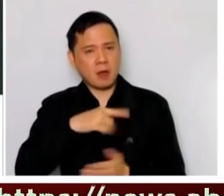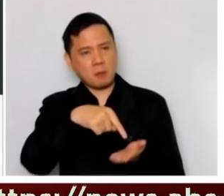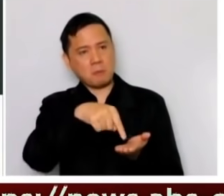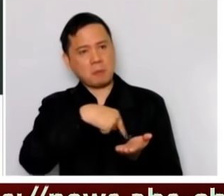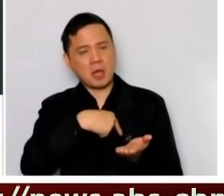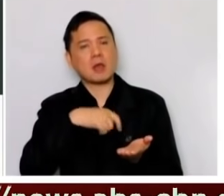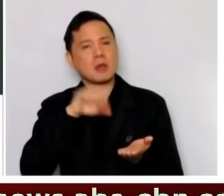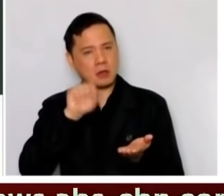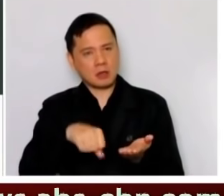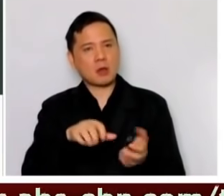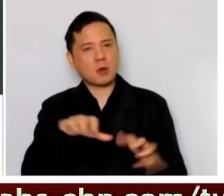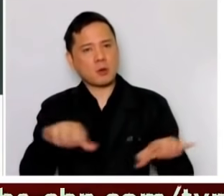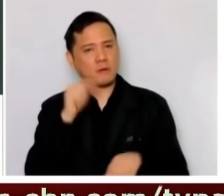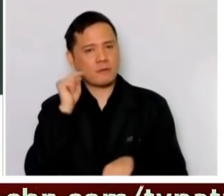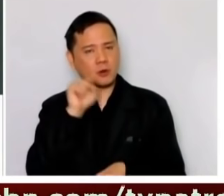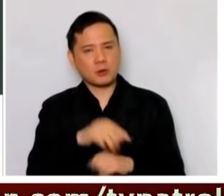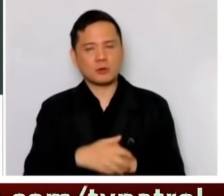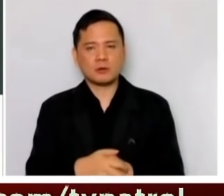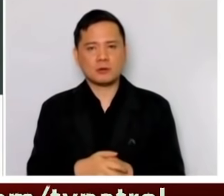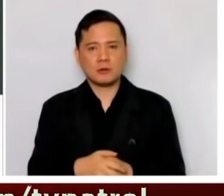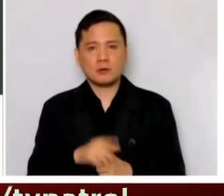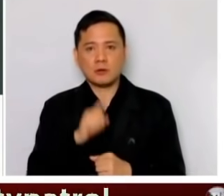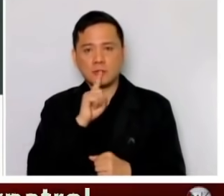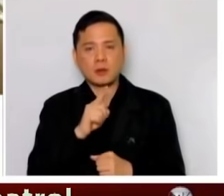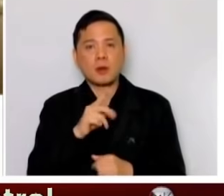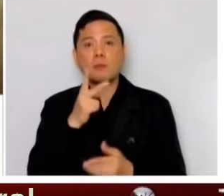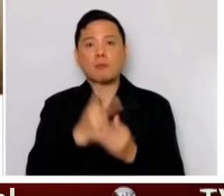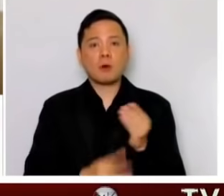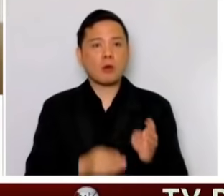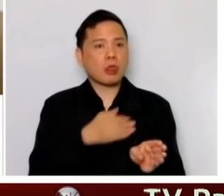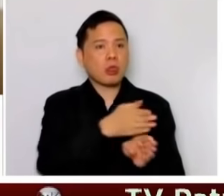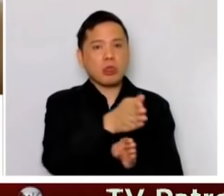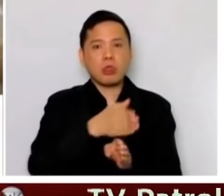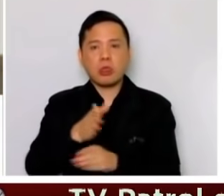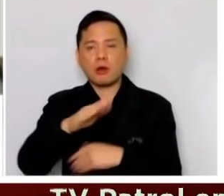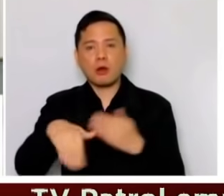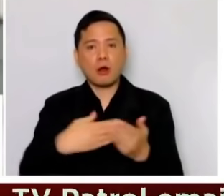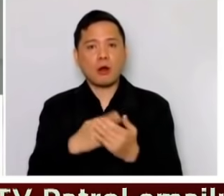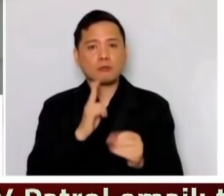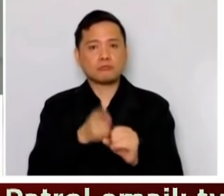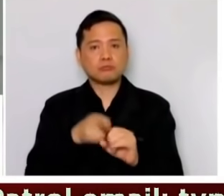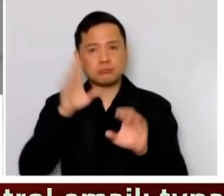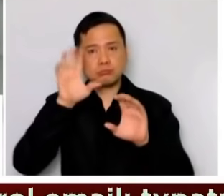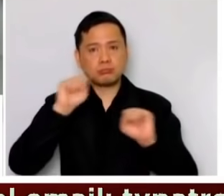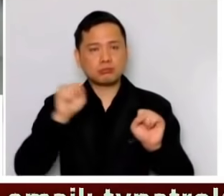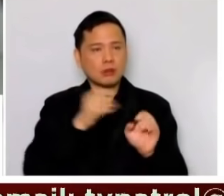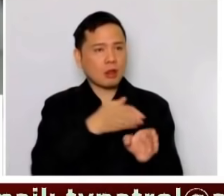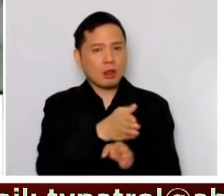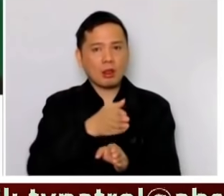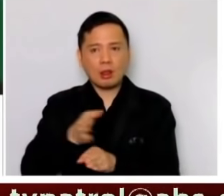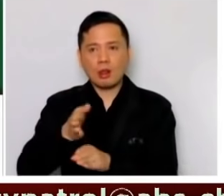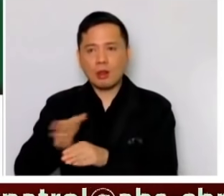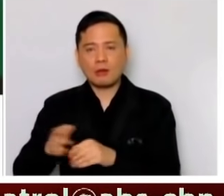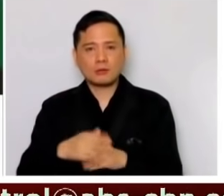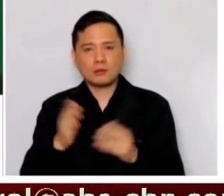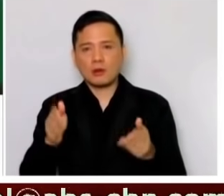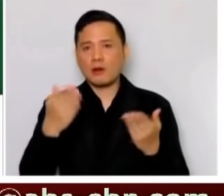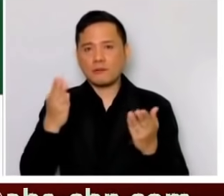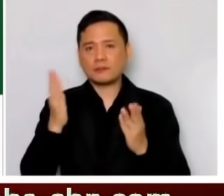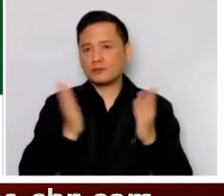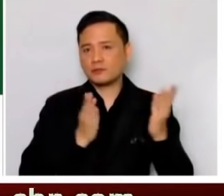Running for one position, magkakatunggali, nilalapitan lahat ng kumakandidato to offer the same